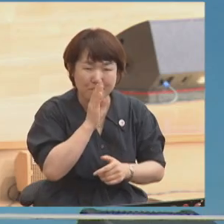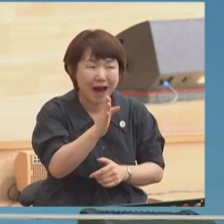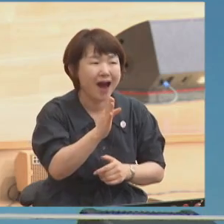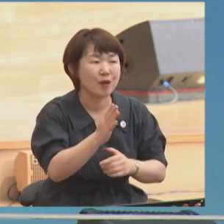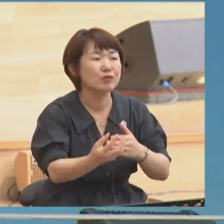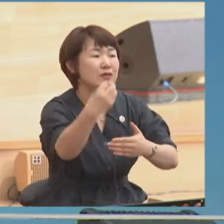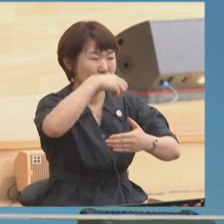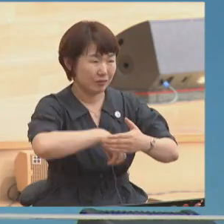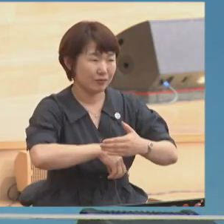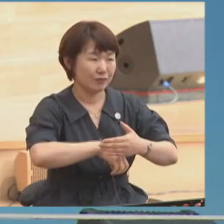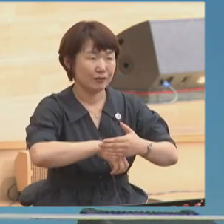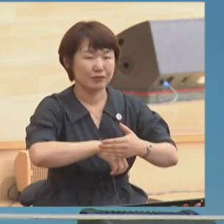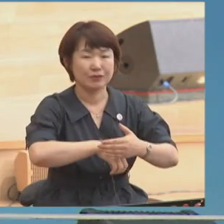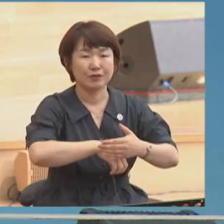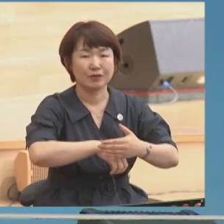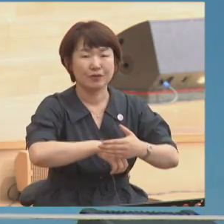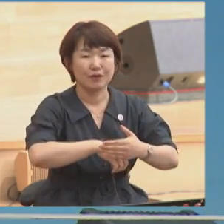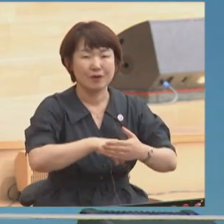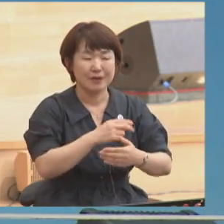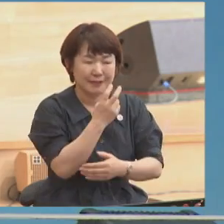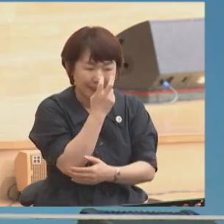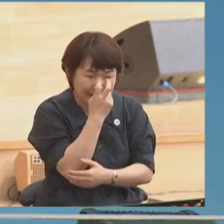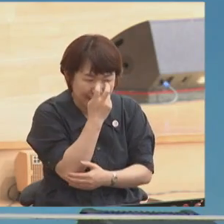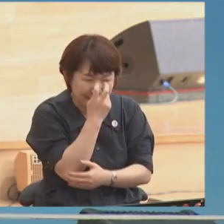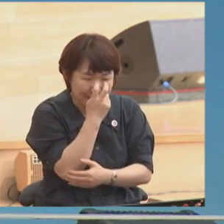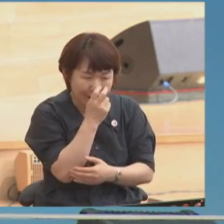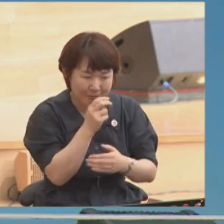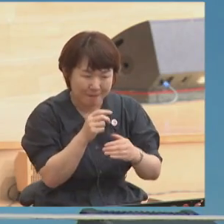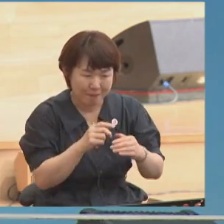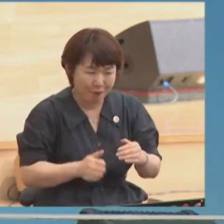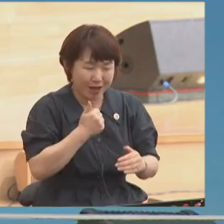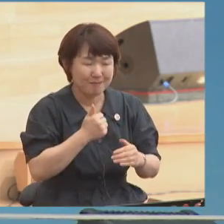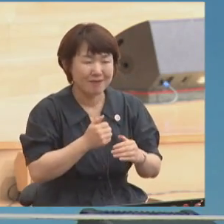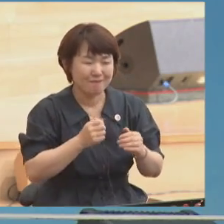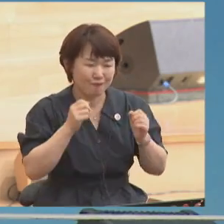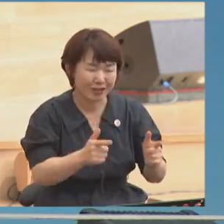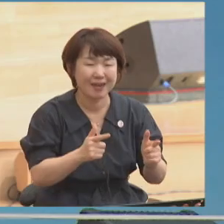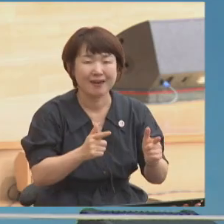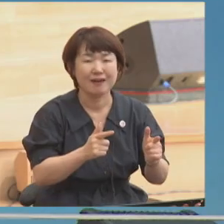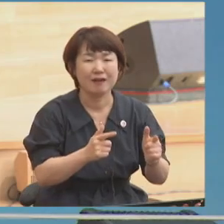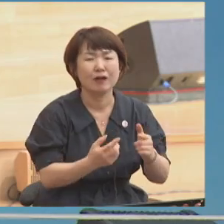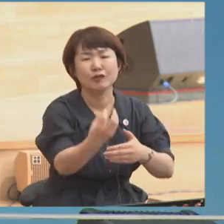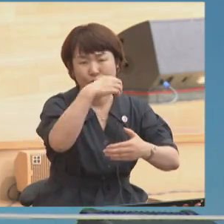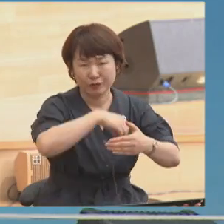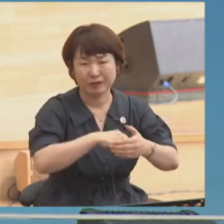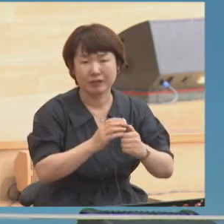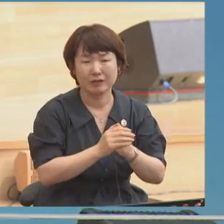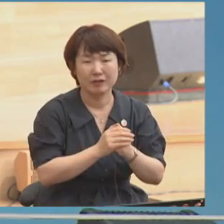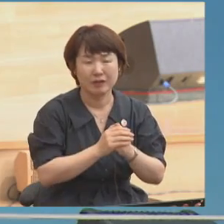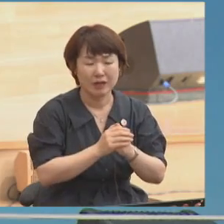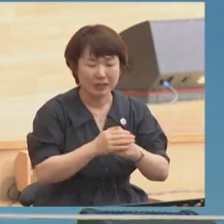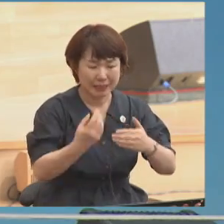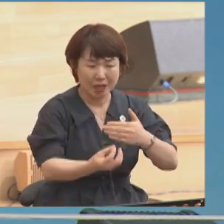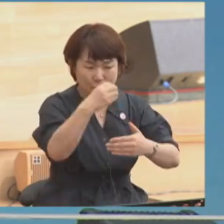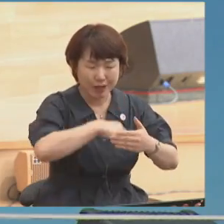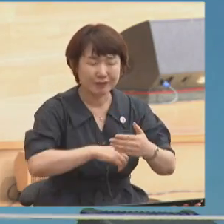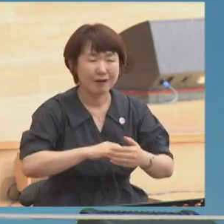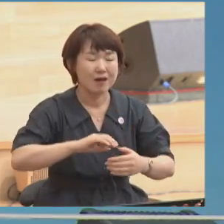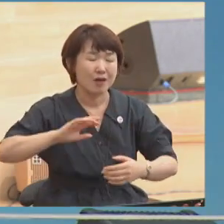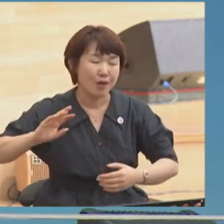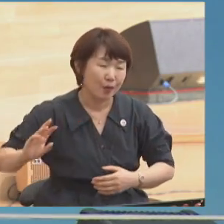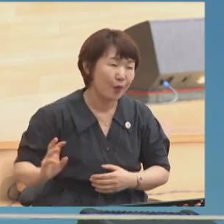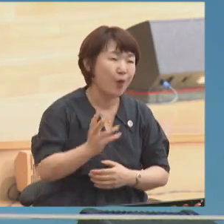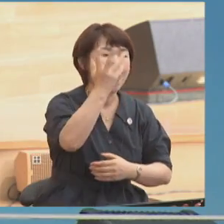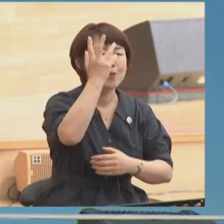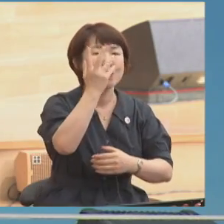쑥 들어가려고 딱 기다리는 거죠. 기다려서 그 속에 쑥 들어가서 돌풍을